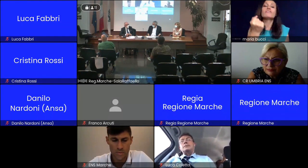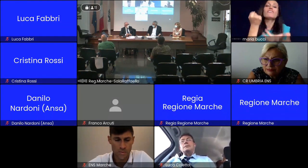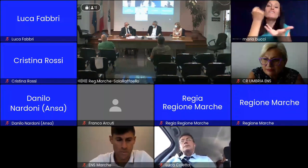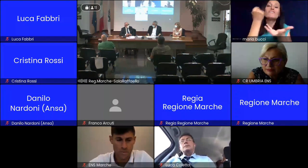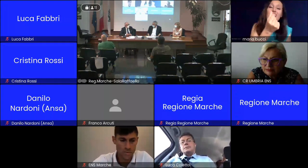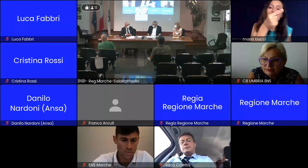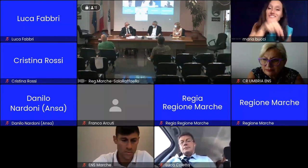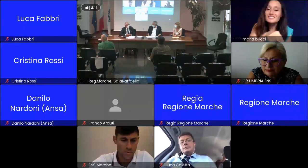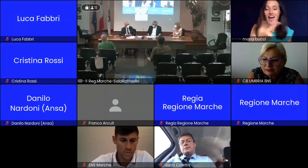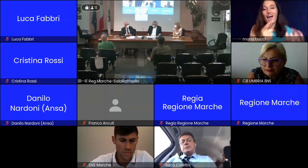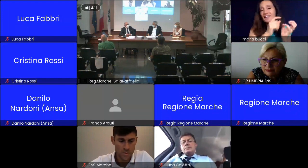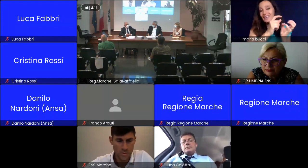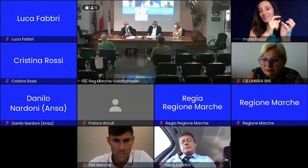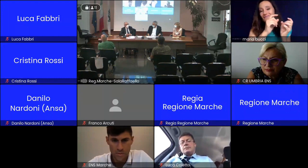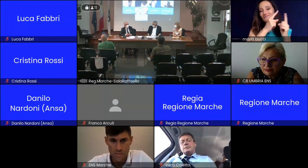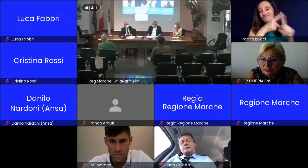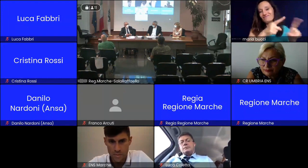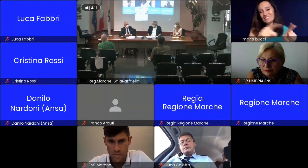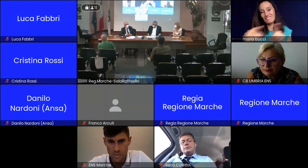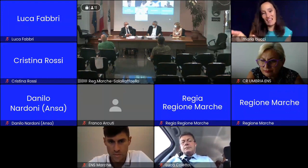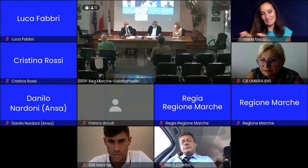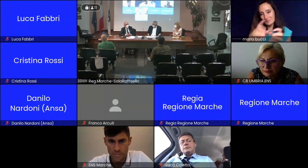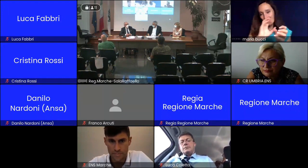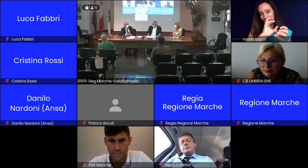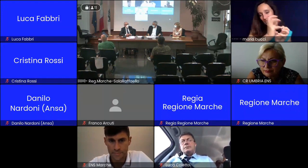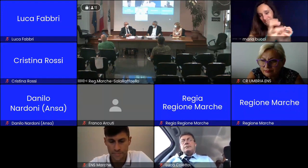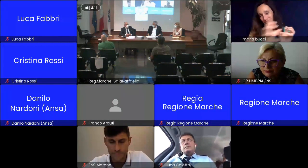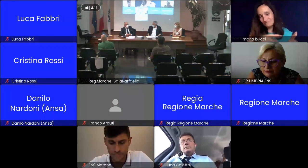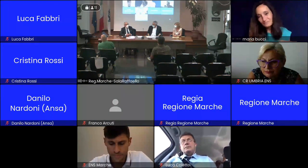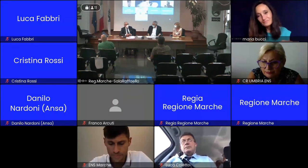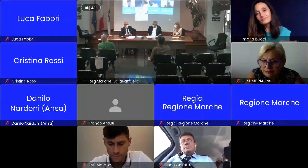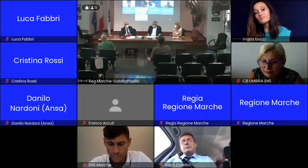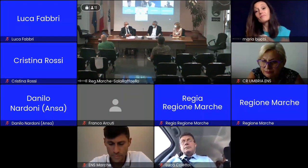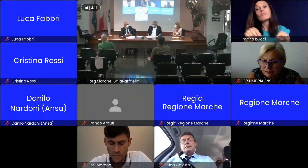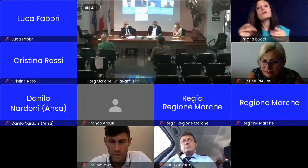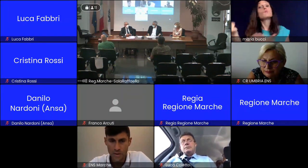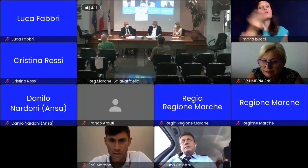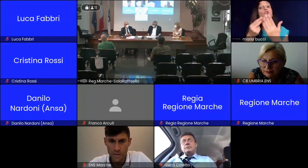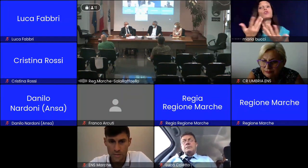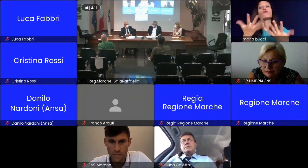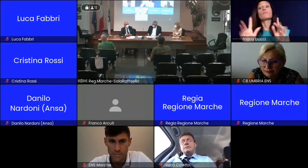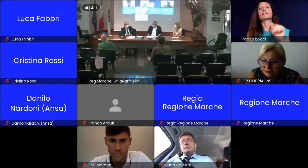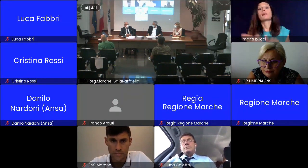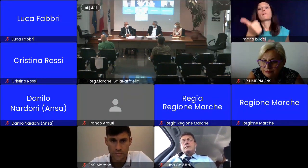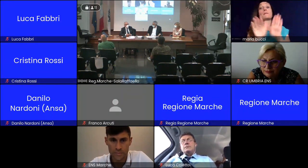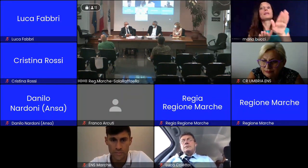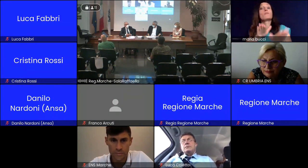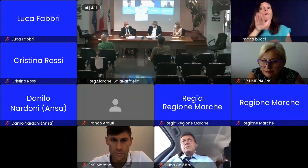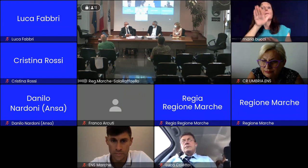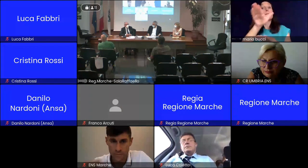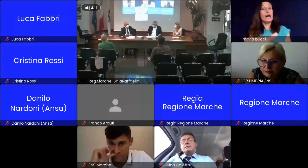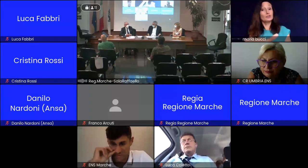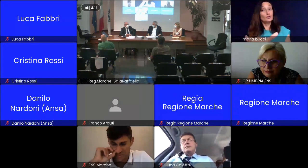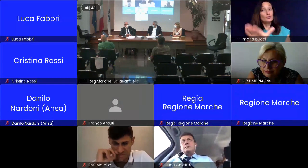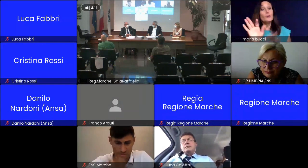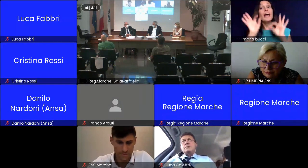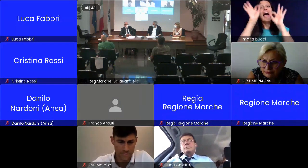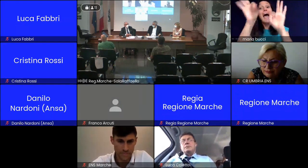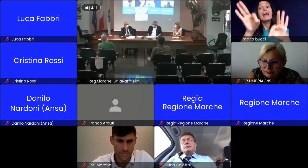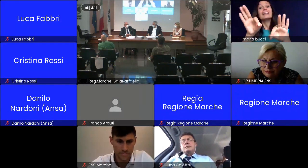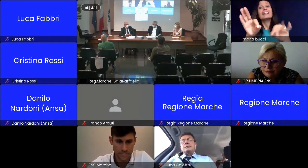raggiungere degli obiettivi di eguaglianza. Lo vorrei dire con grande chiarezza. Lo Stato sociale nasce appunto